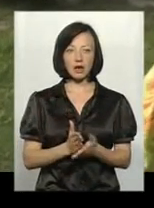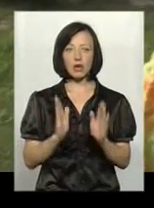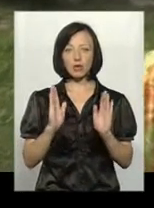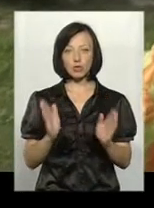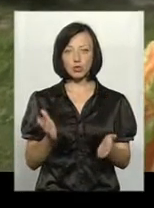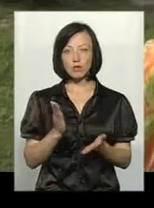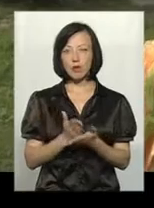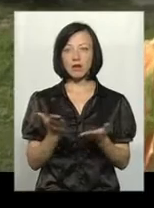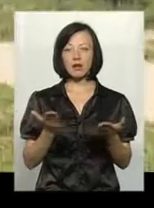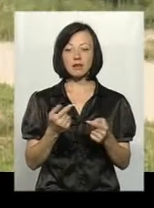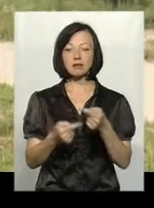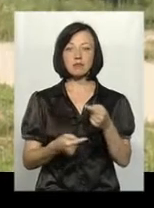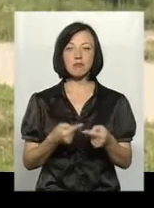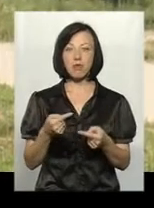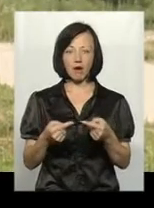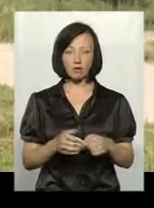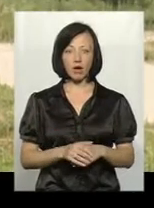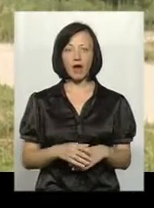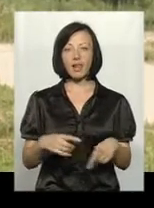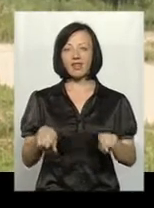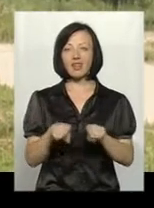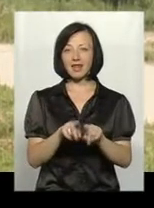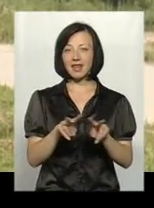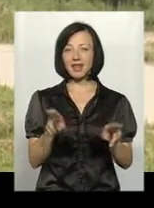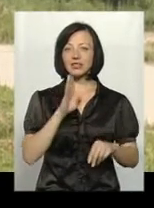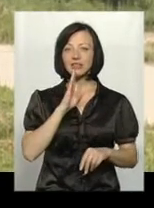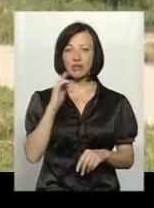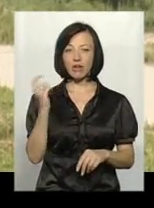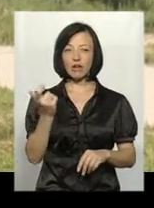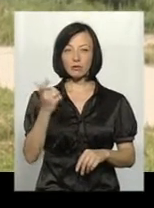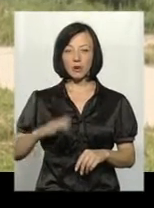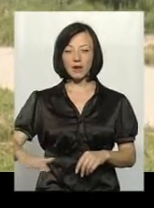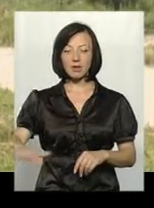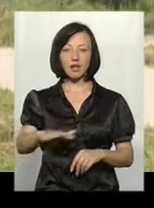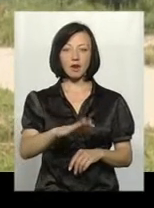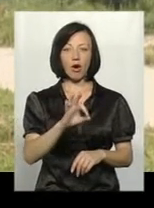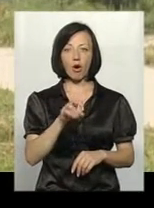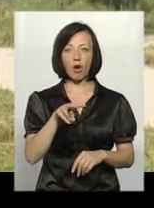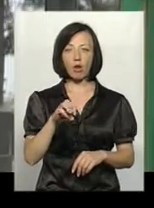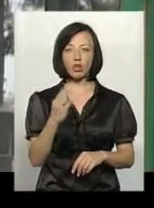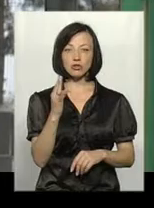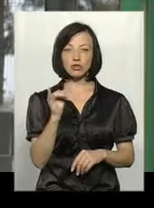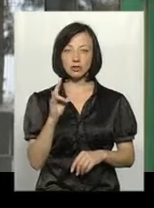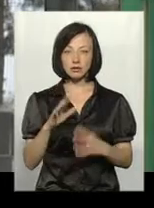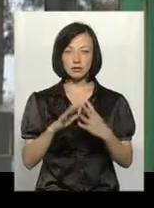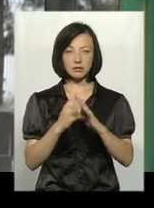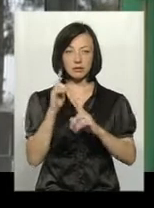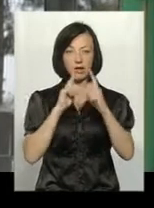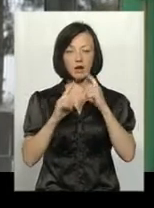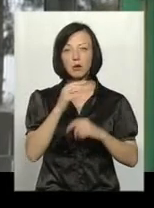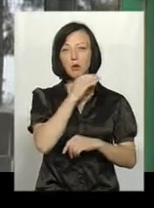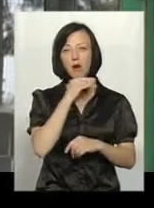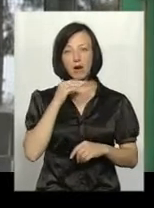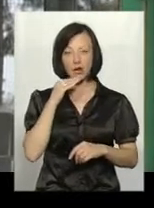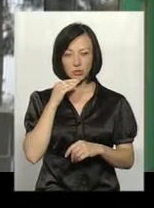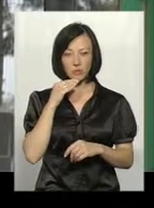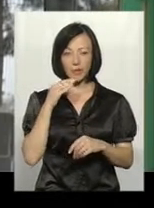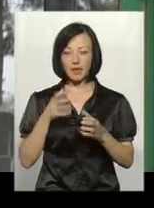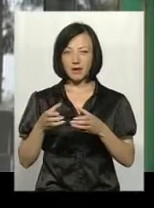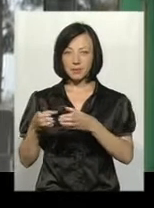мати якийсь спадок. Таких, як Віри Васильівни, господарств на теренах Олишинської сільської ради, звісно, багато. Соцвіття